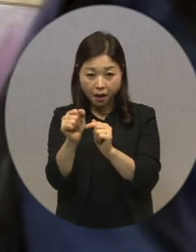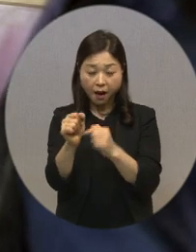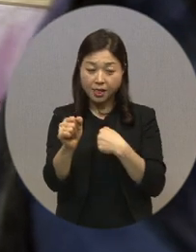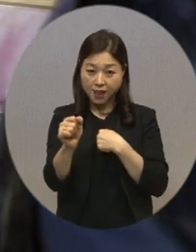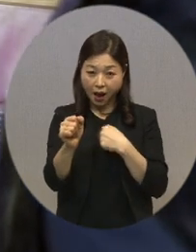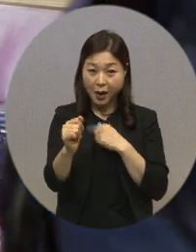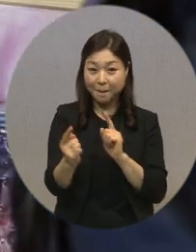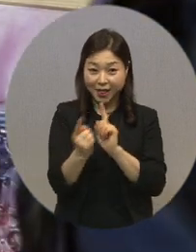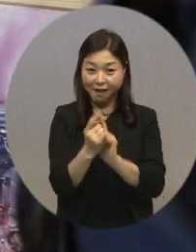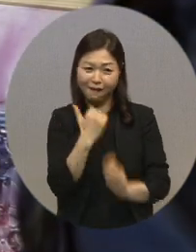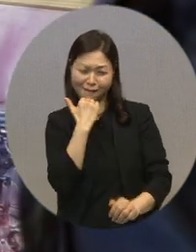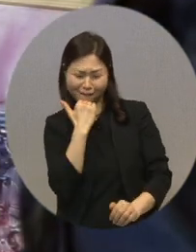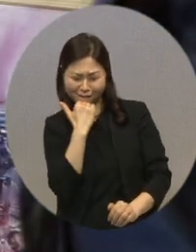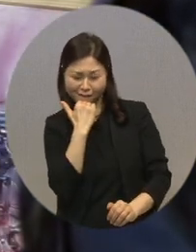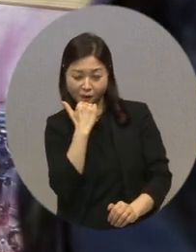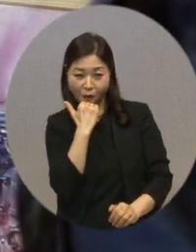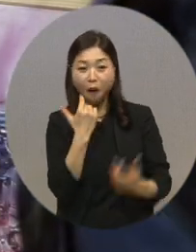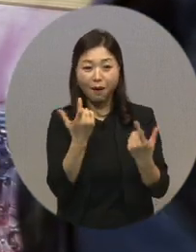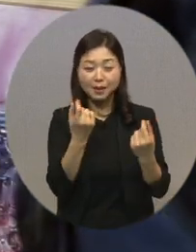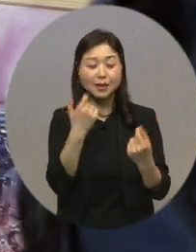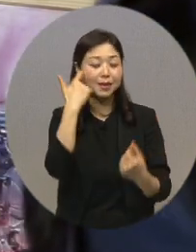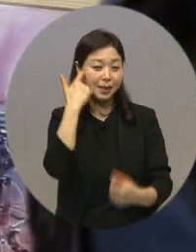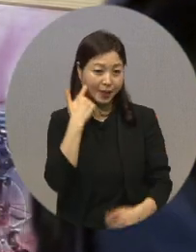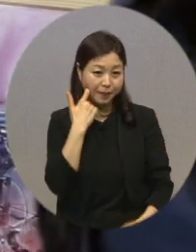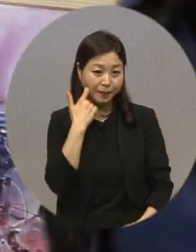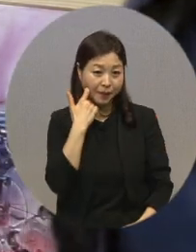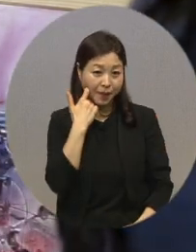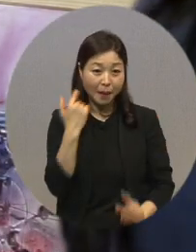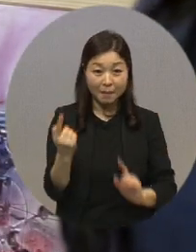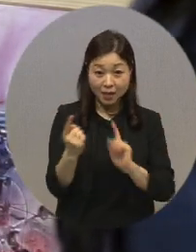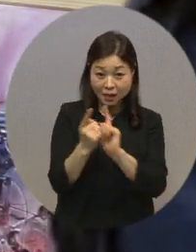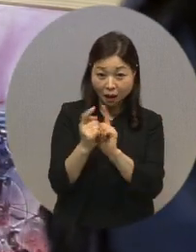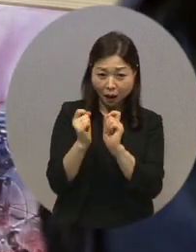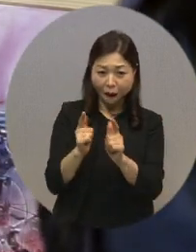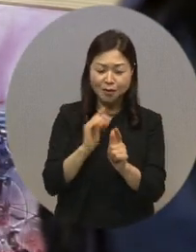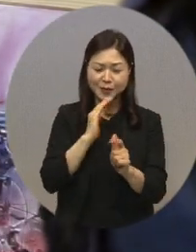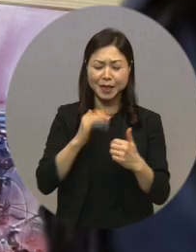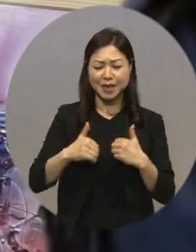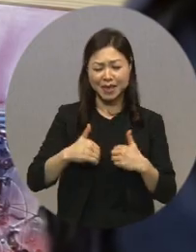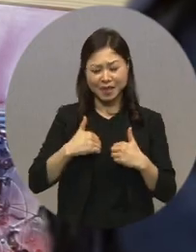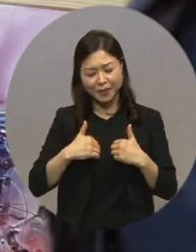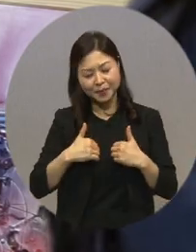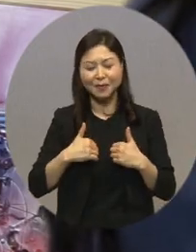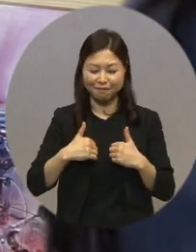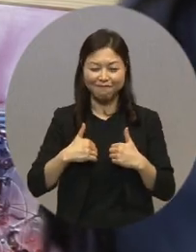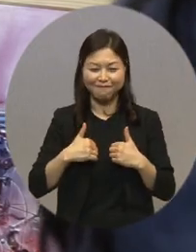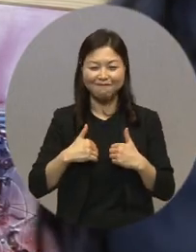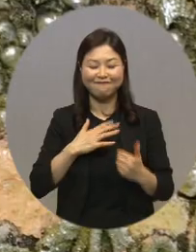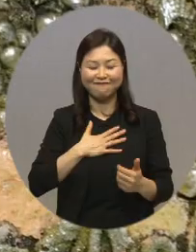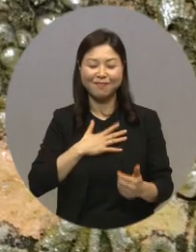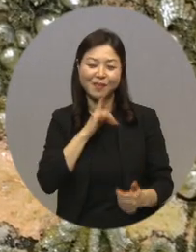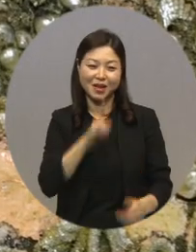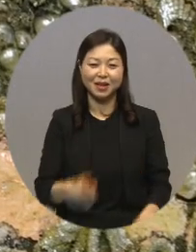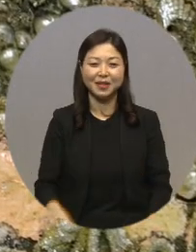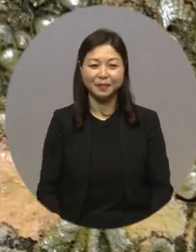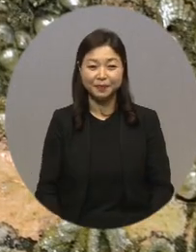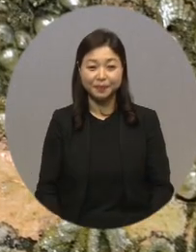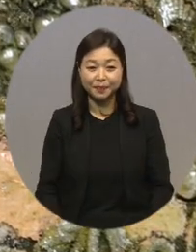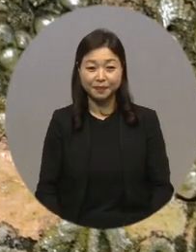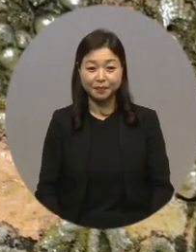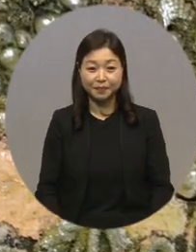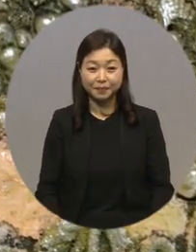마중 나와 기다리고 있었던 것만 같았다며 그 만남의 순간에 뛸 듯이 기뻤다고 말합니다.